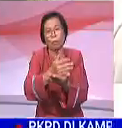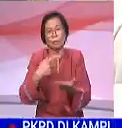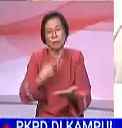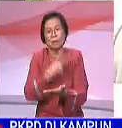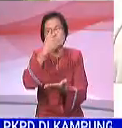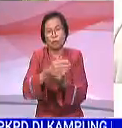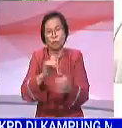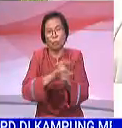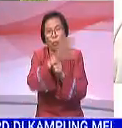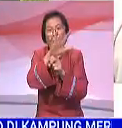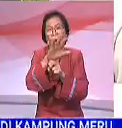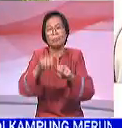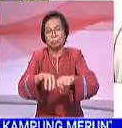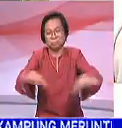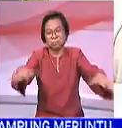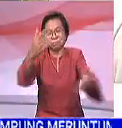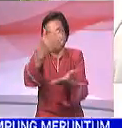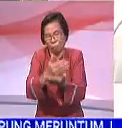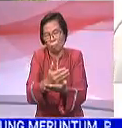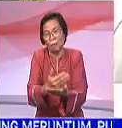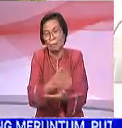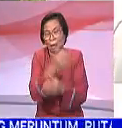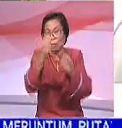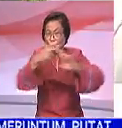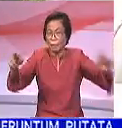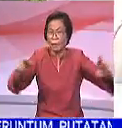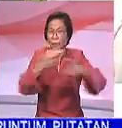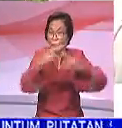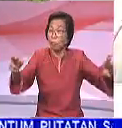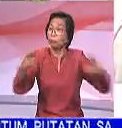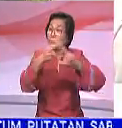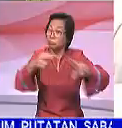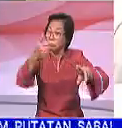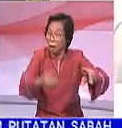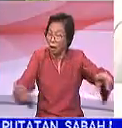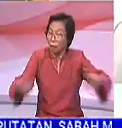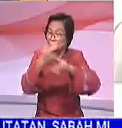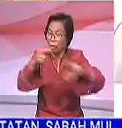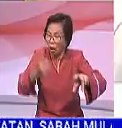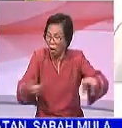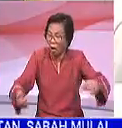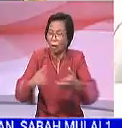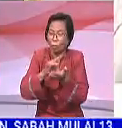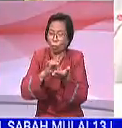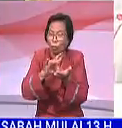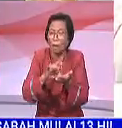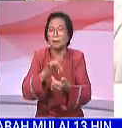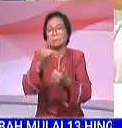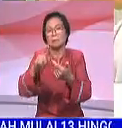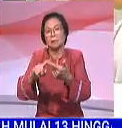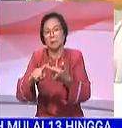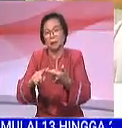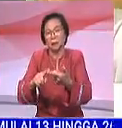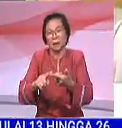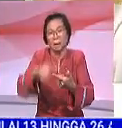wachowicz 12 dan kesiapsiagaan dari segi penyediaan alat-alat TH4 aneh Ubat